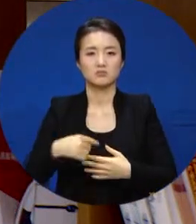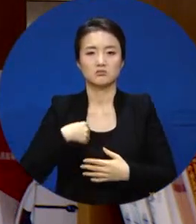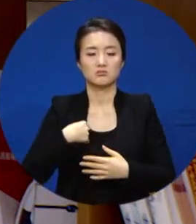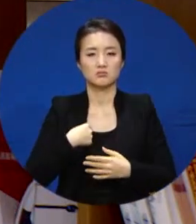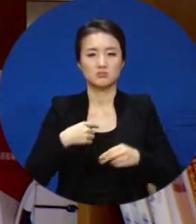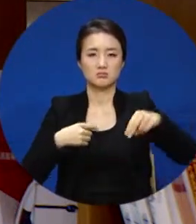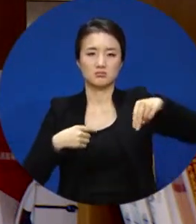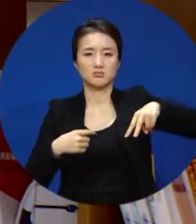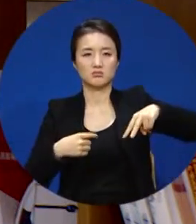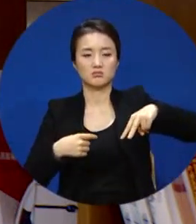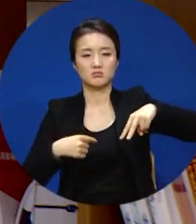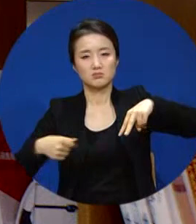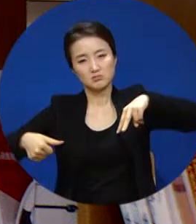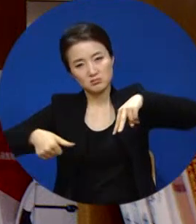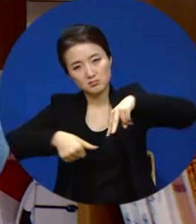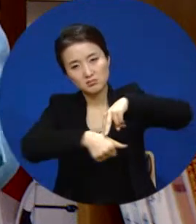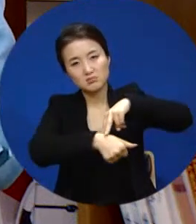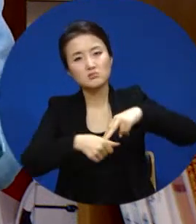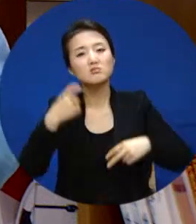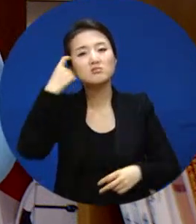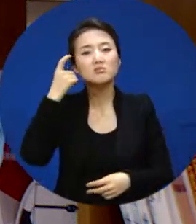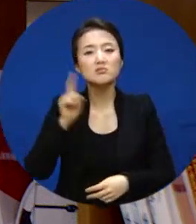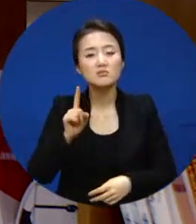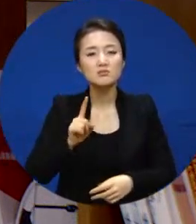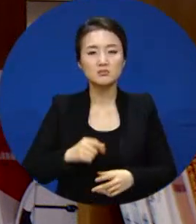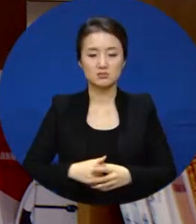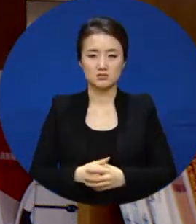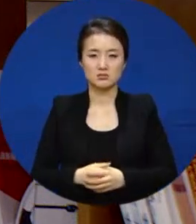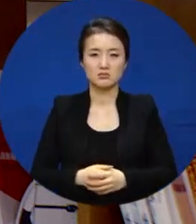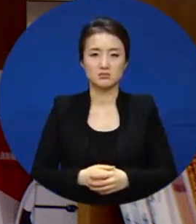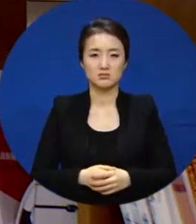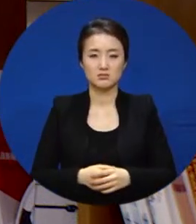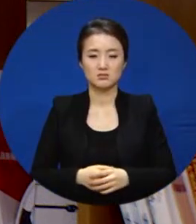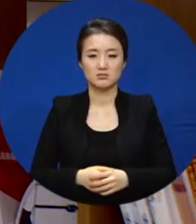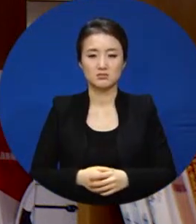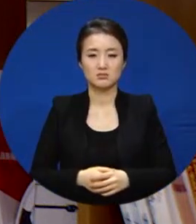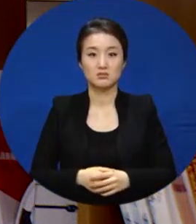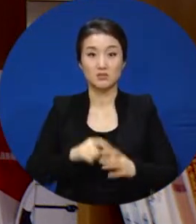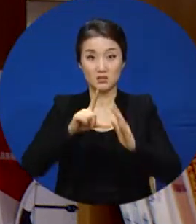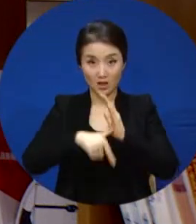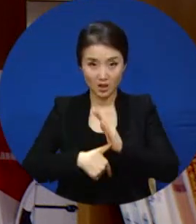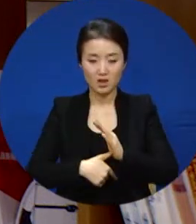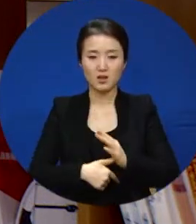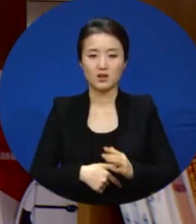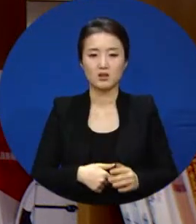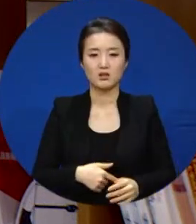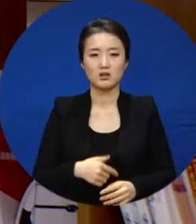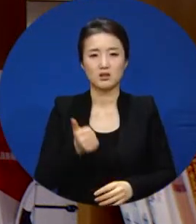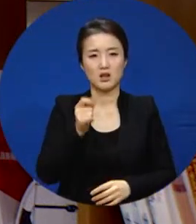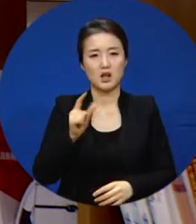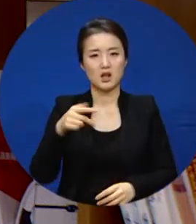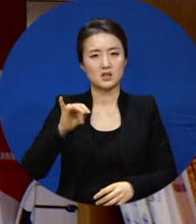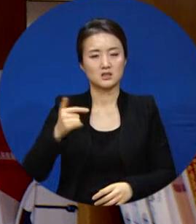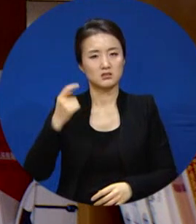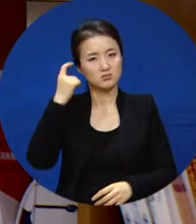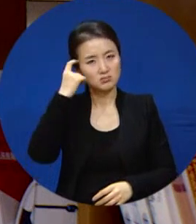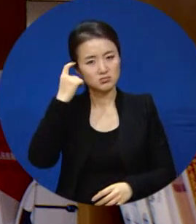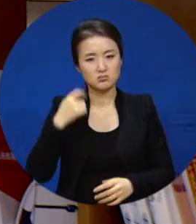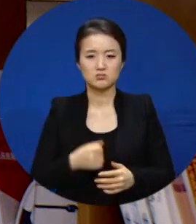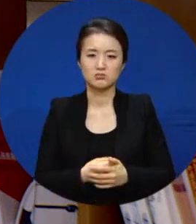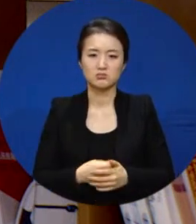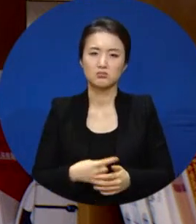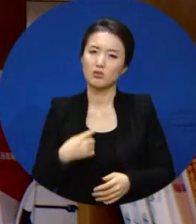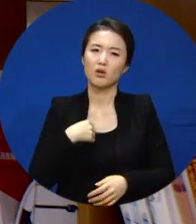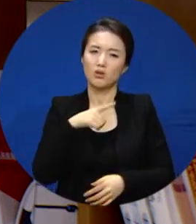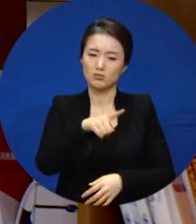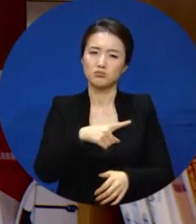지나가 그럼 내가 다 용서 해 주죠 근데 1실의 그때 그 얘기 하죠 나는 보더를 얼마든지